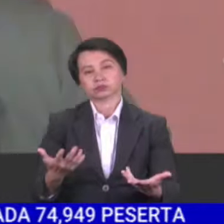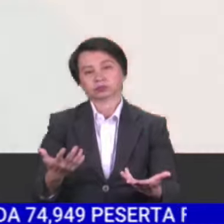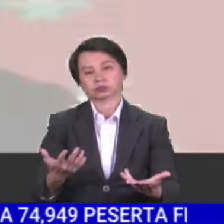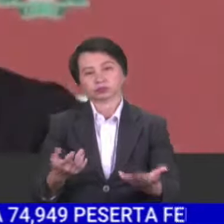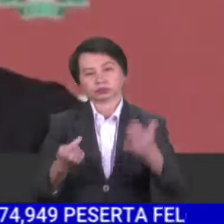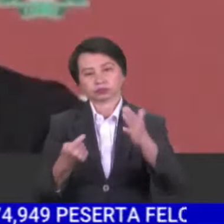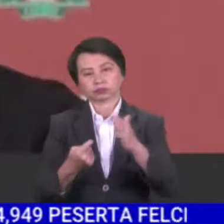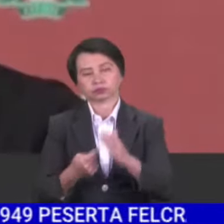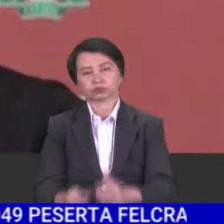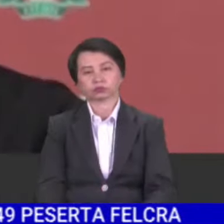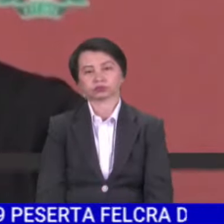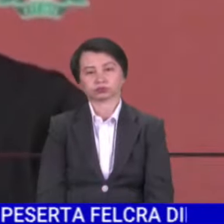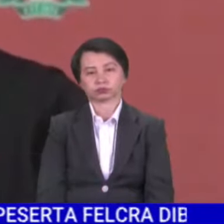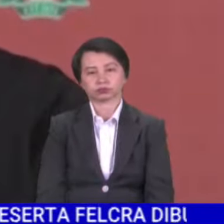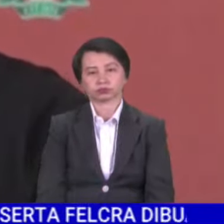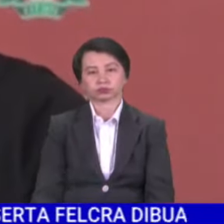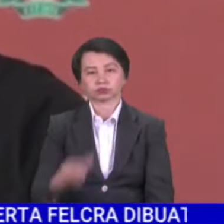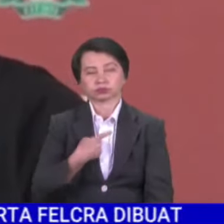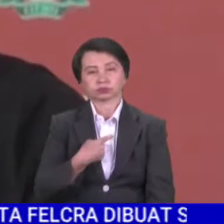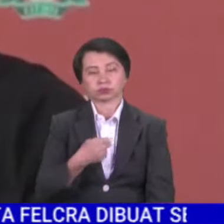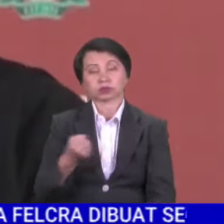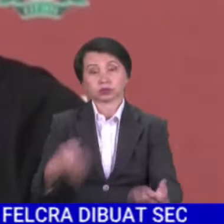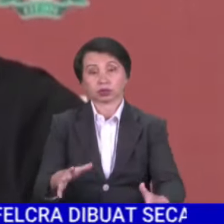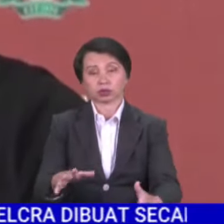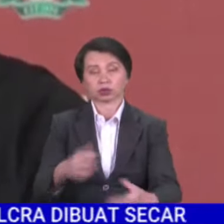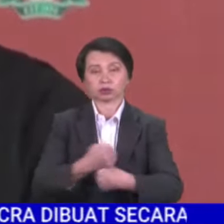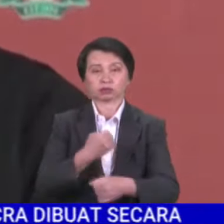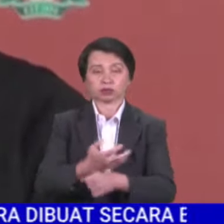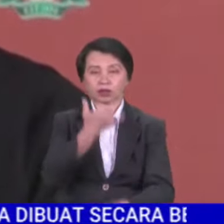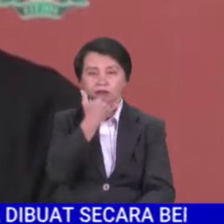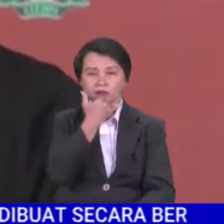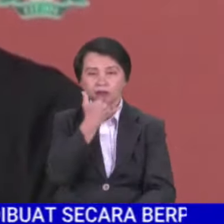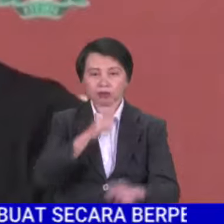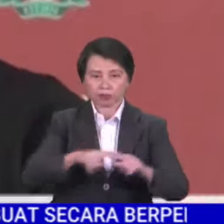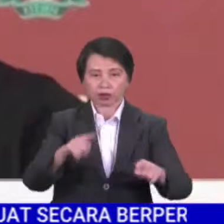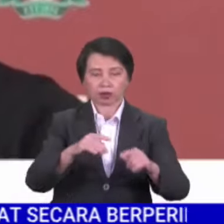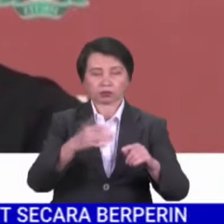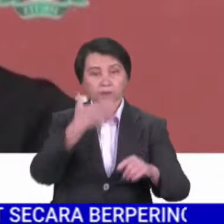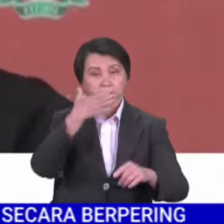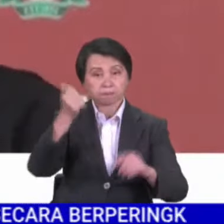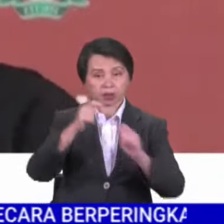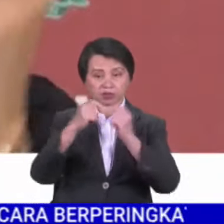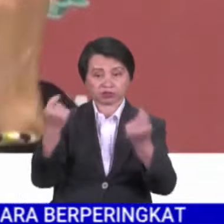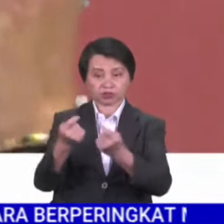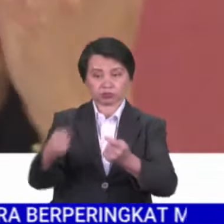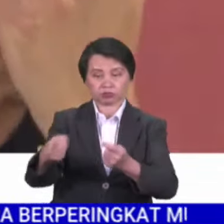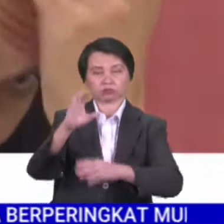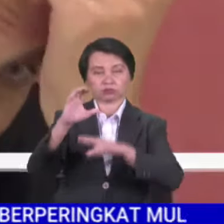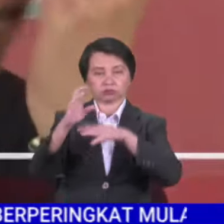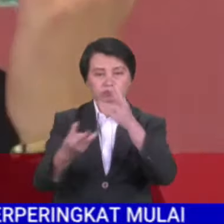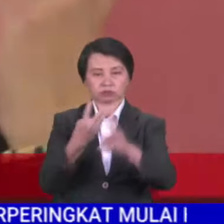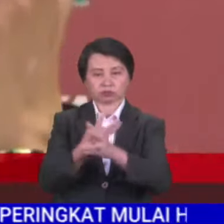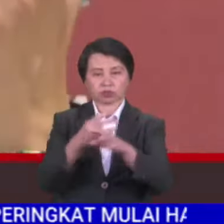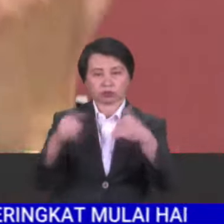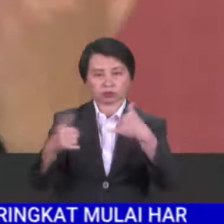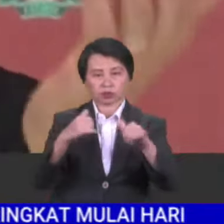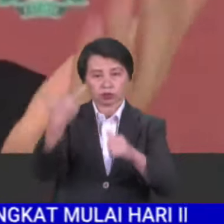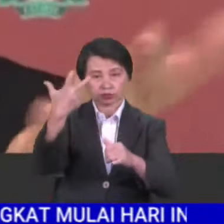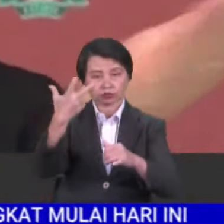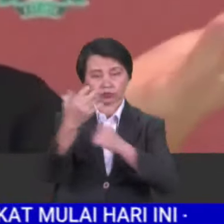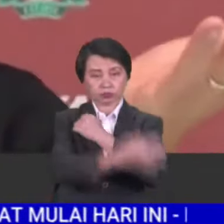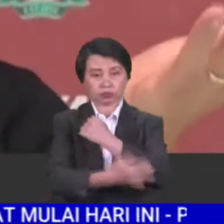top class goal. We lost because we make a mistake. You know, we play one of the best teams in the world, play three Champions League finals